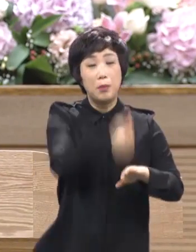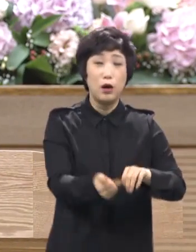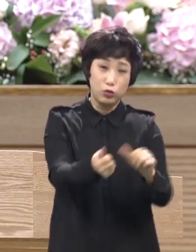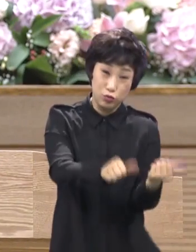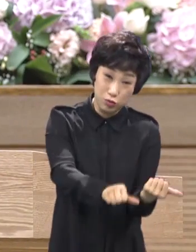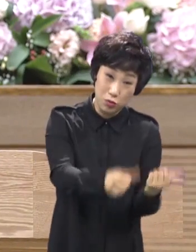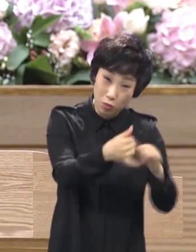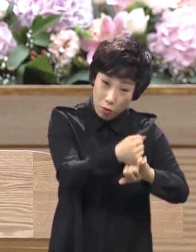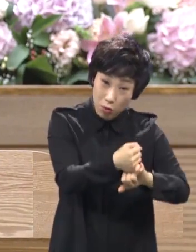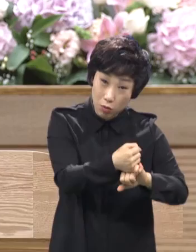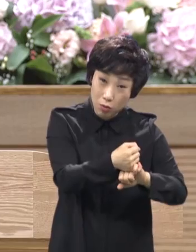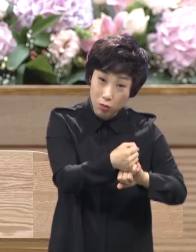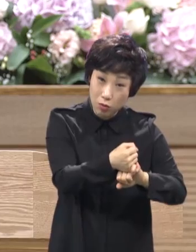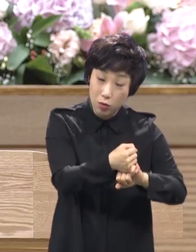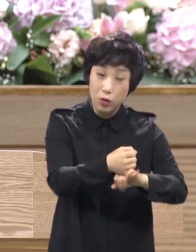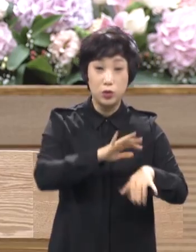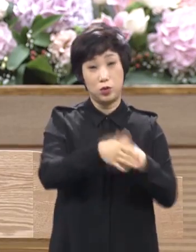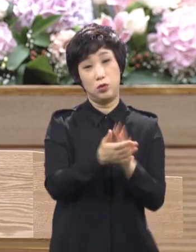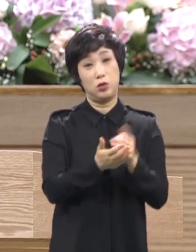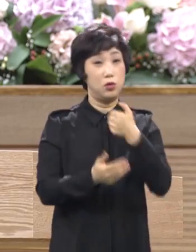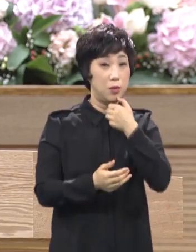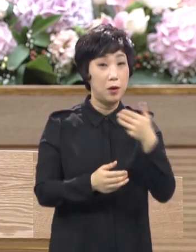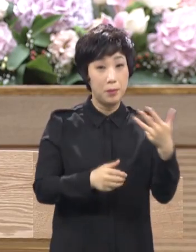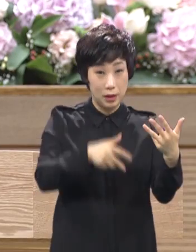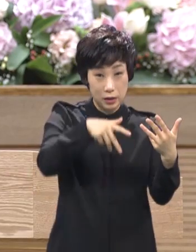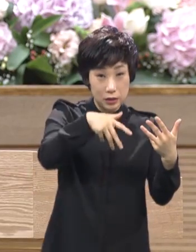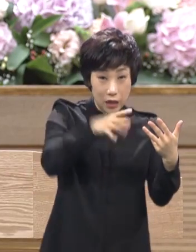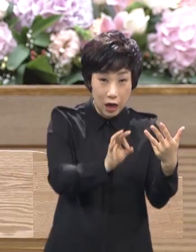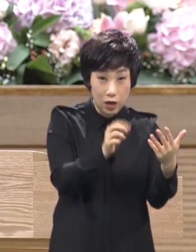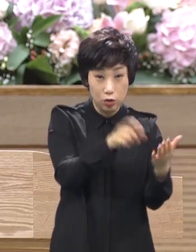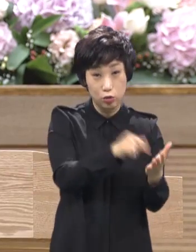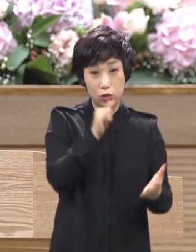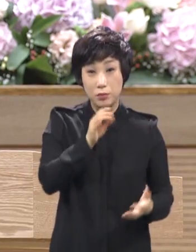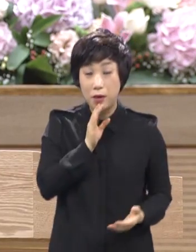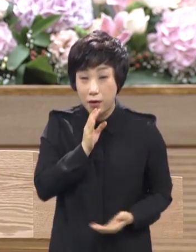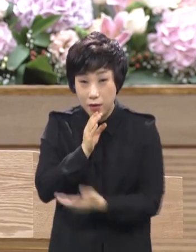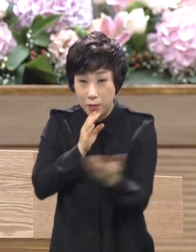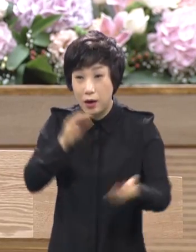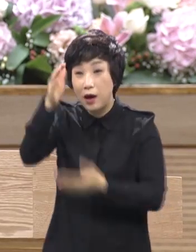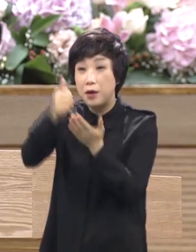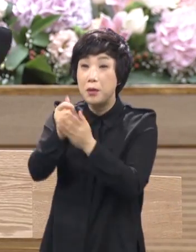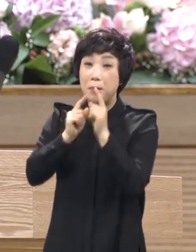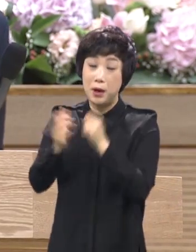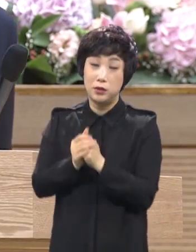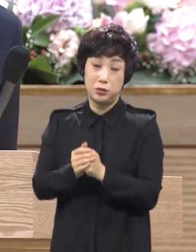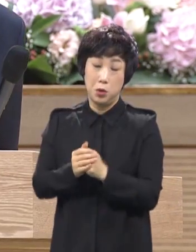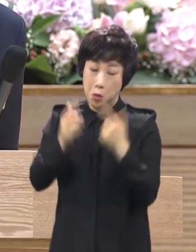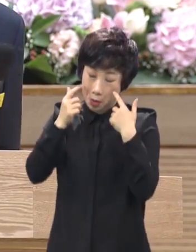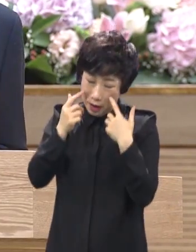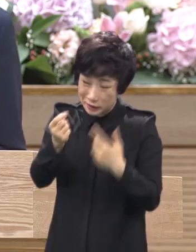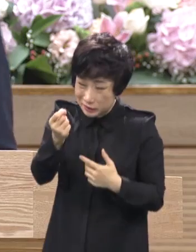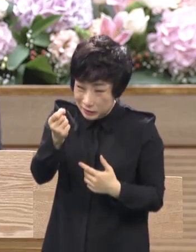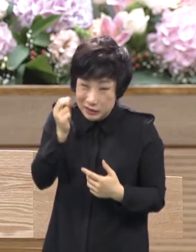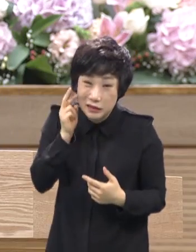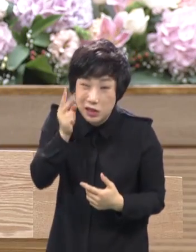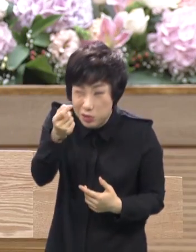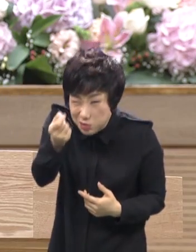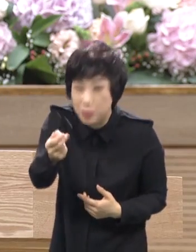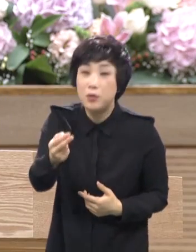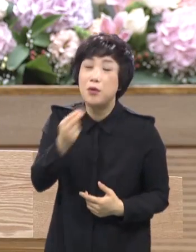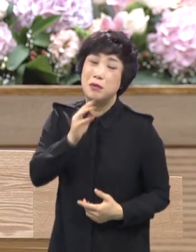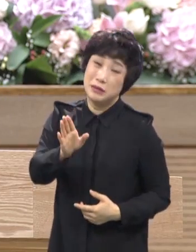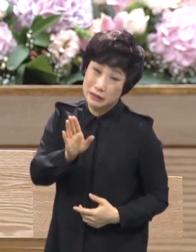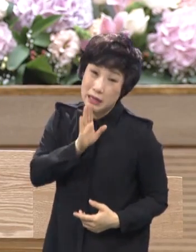것이라고 로마서 8장에 말했으니 하나님 말씀이 총황무오고